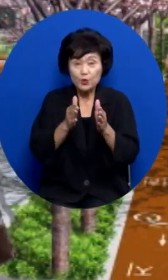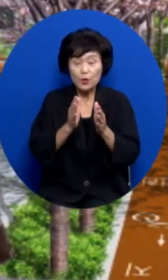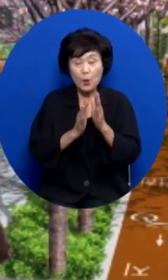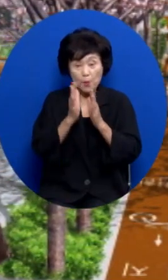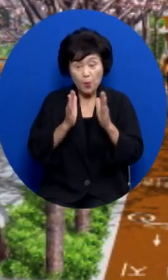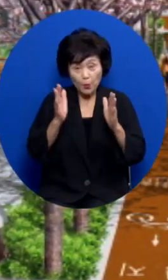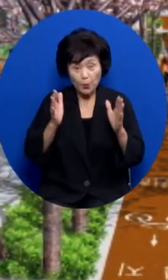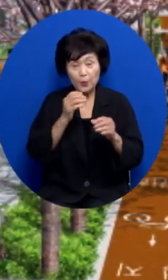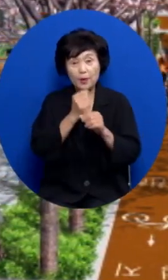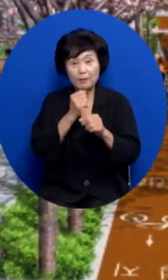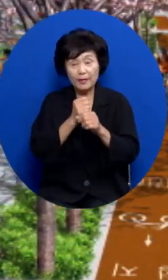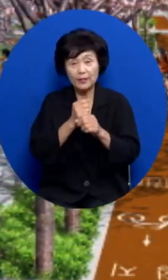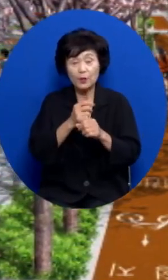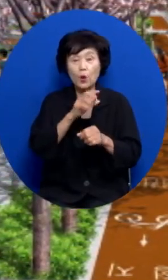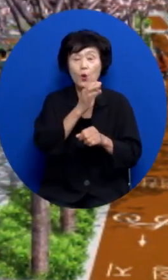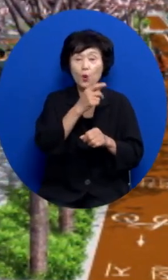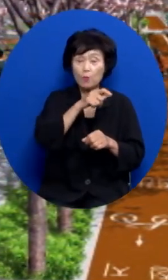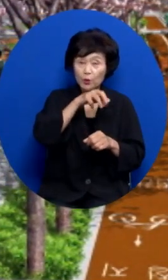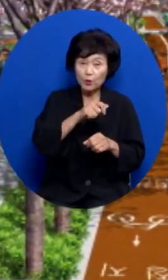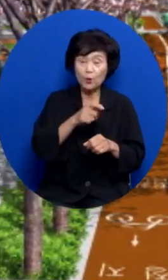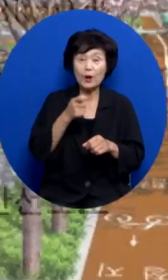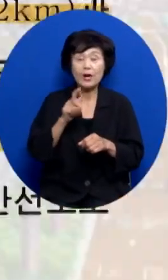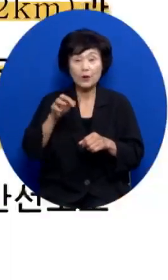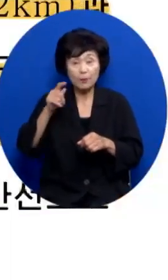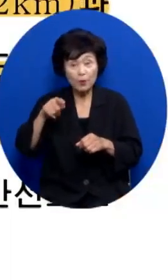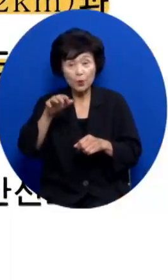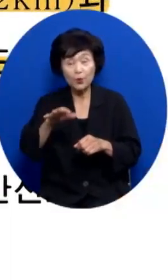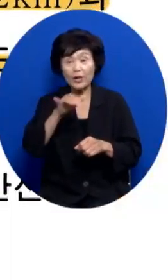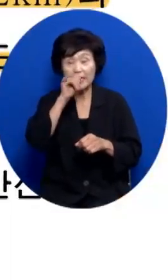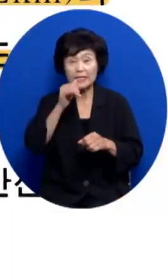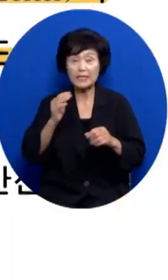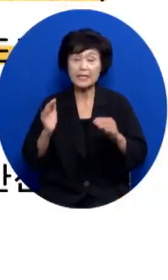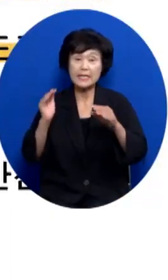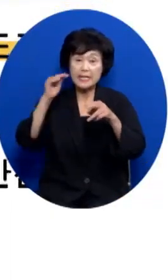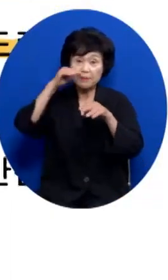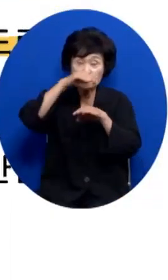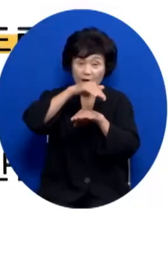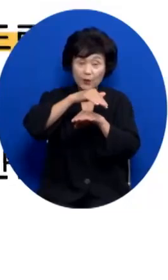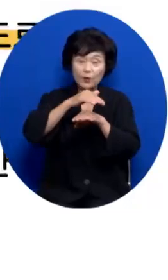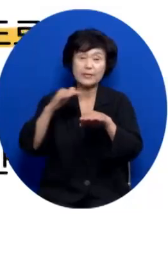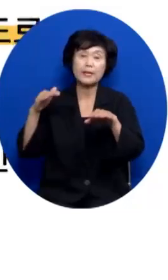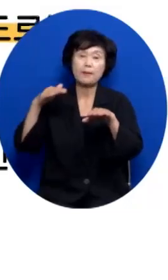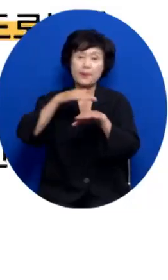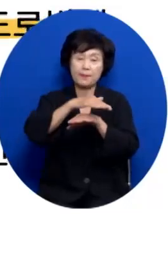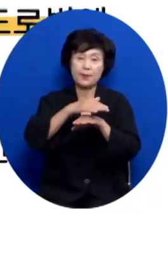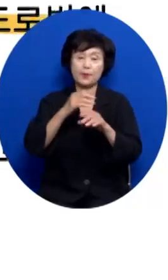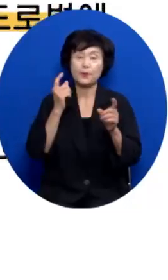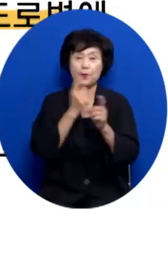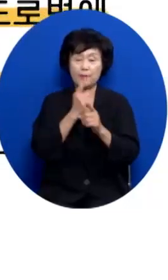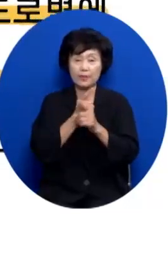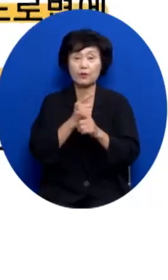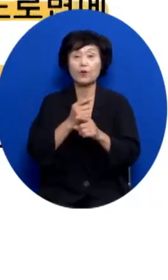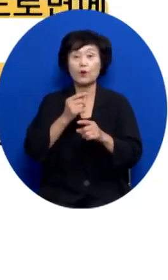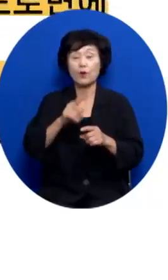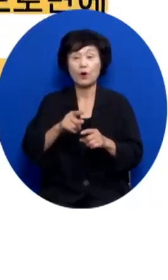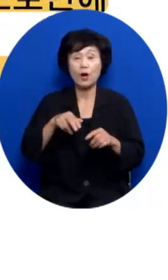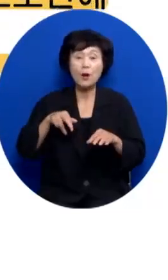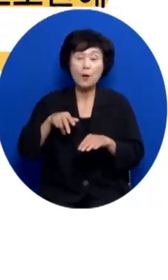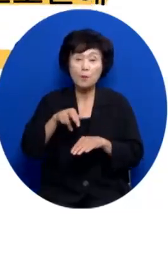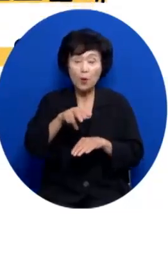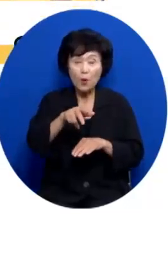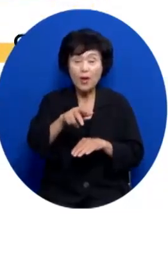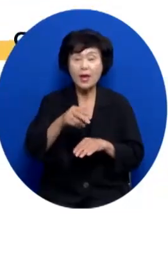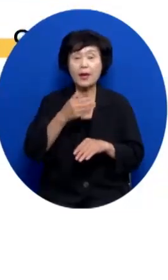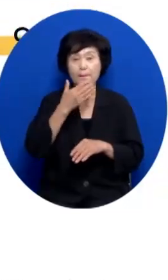뒤 오목교와 광명대교 구간에 있던 입체 교차로를 평면 교차로로 변경해 보행 친화성을 높이겠다고